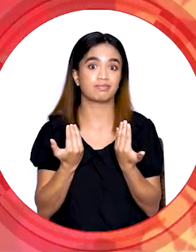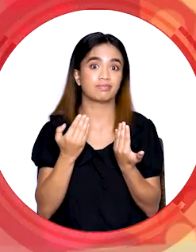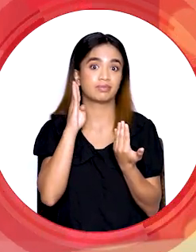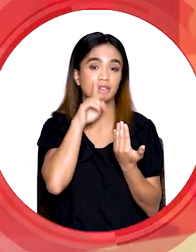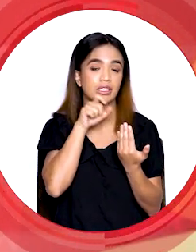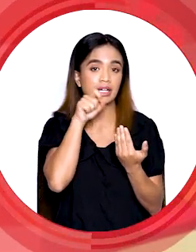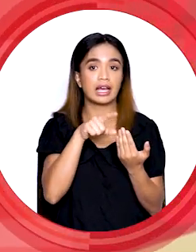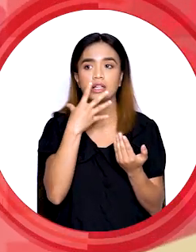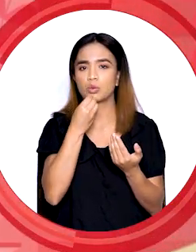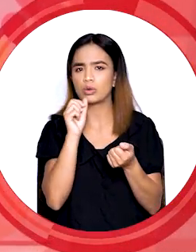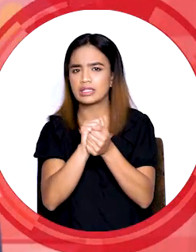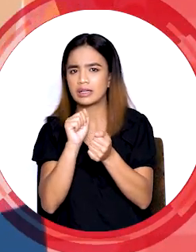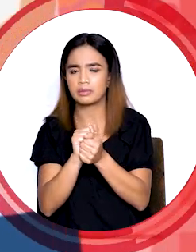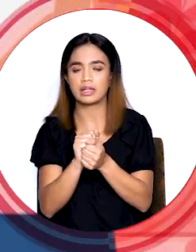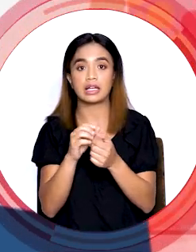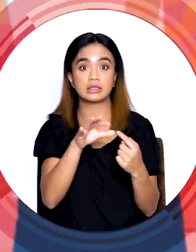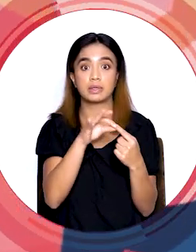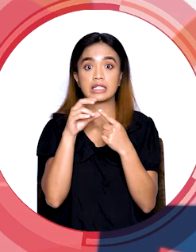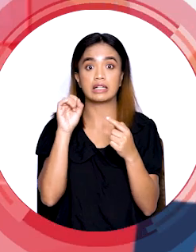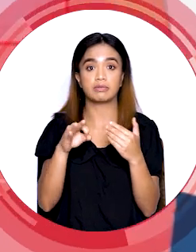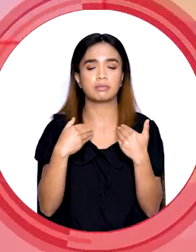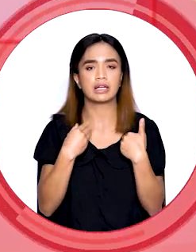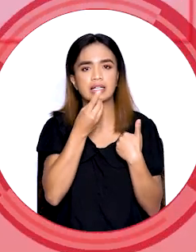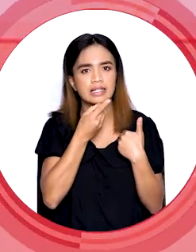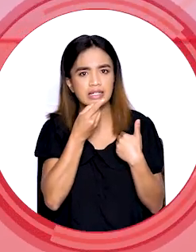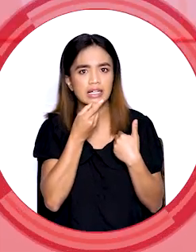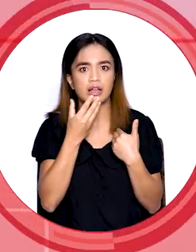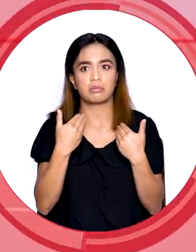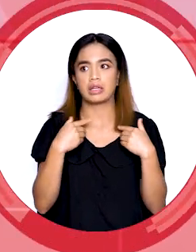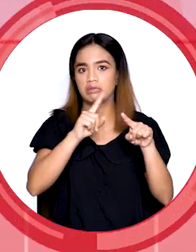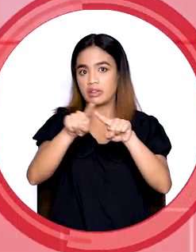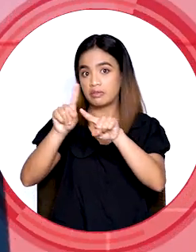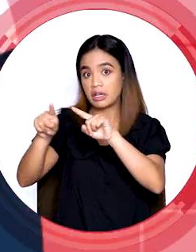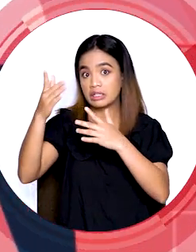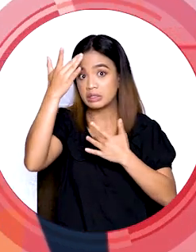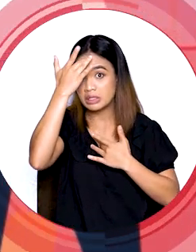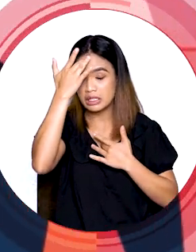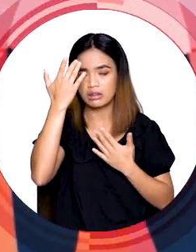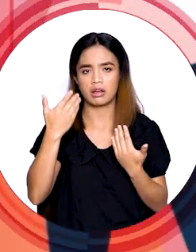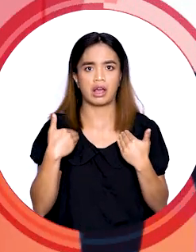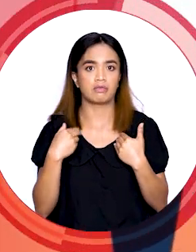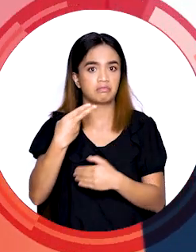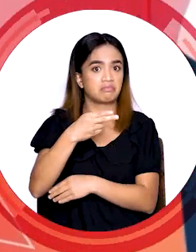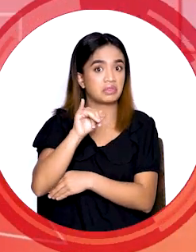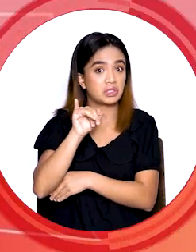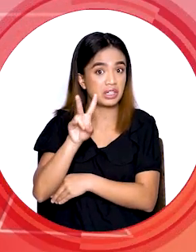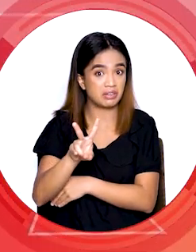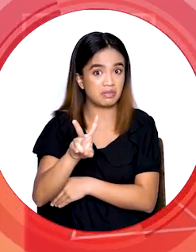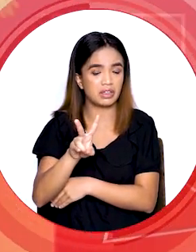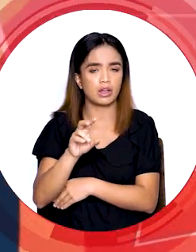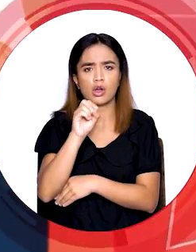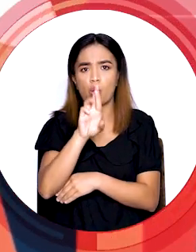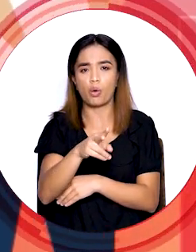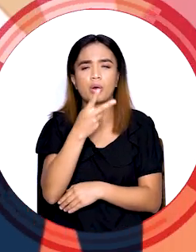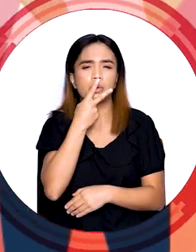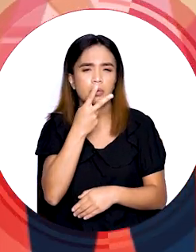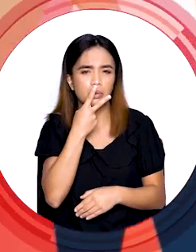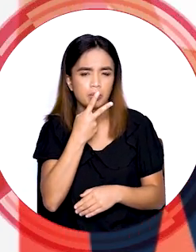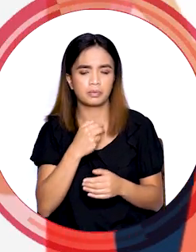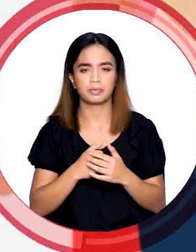pang kadikit sa buhay, lalo na kung may diabetes, immunocompromised, may HIV